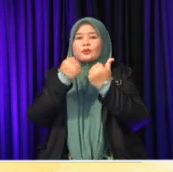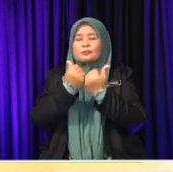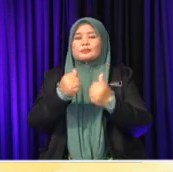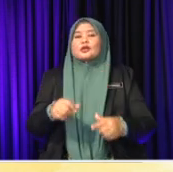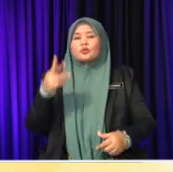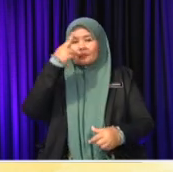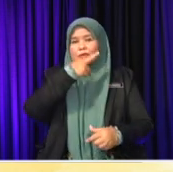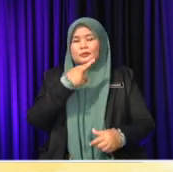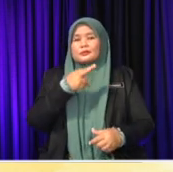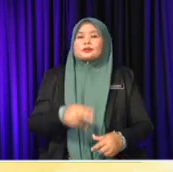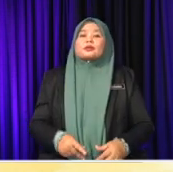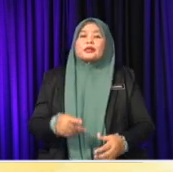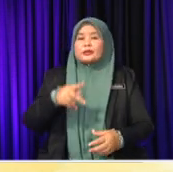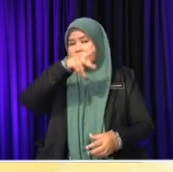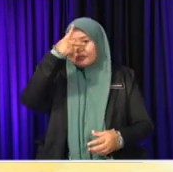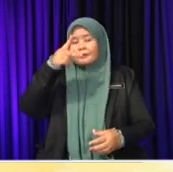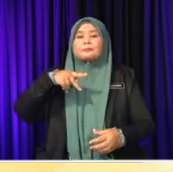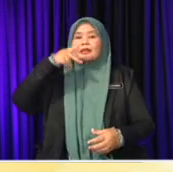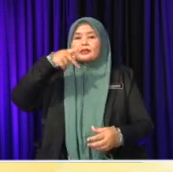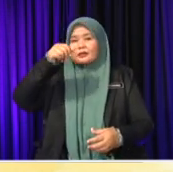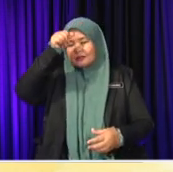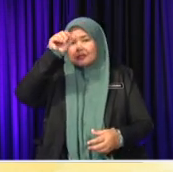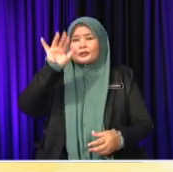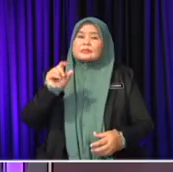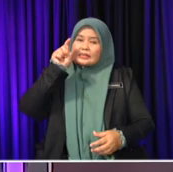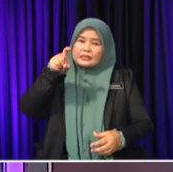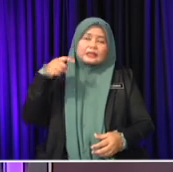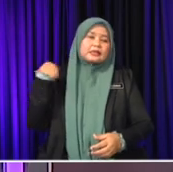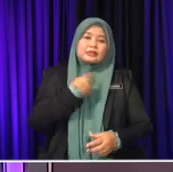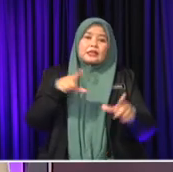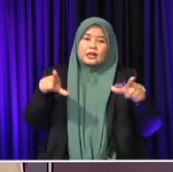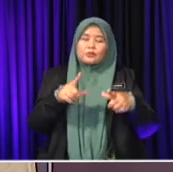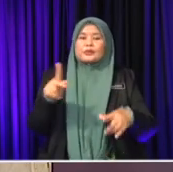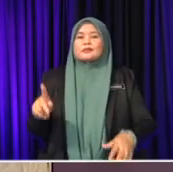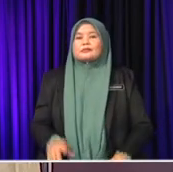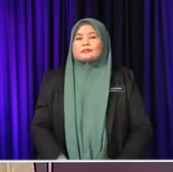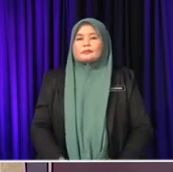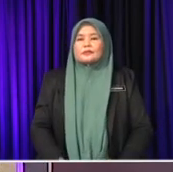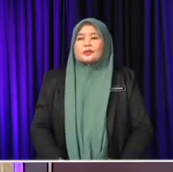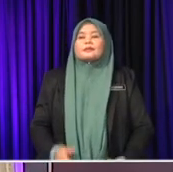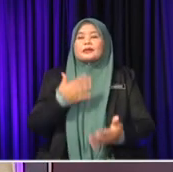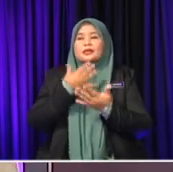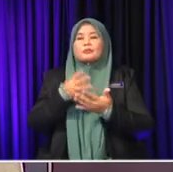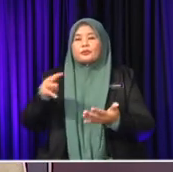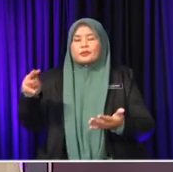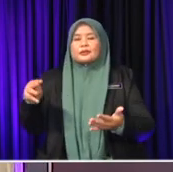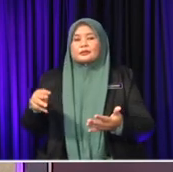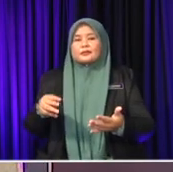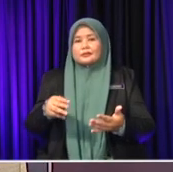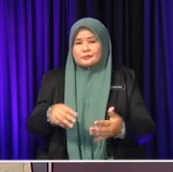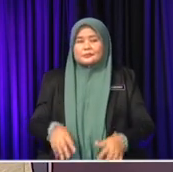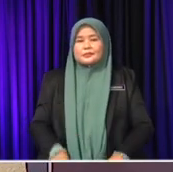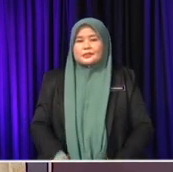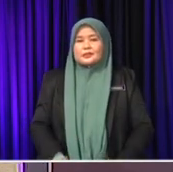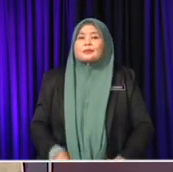daripada perintah Allah yang wajib dilaksanakan baiklah murid-murid di studio dan juga di